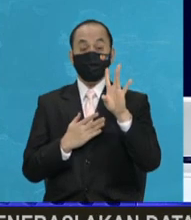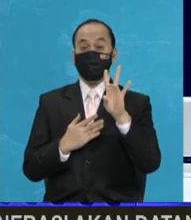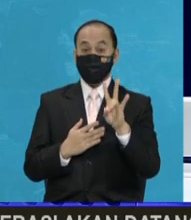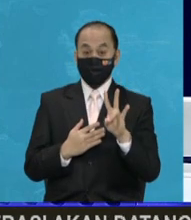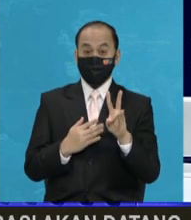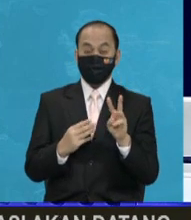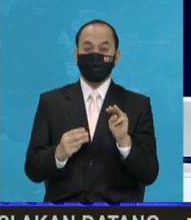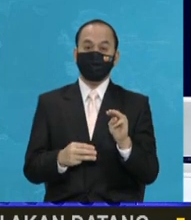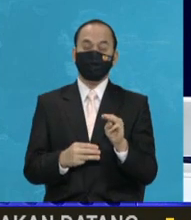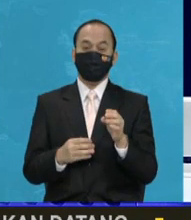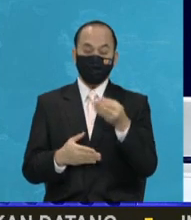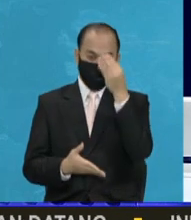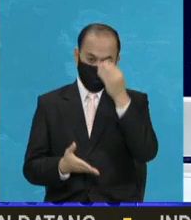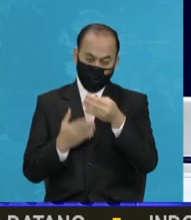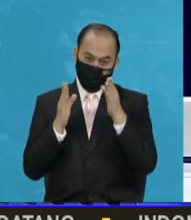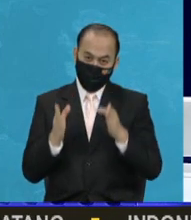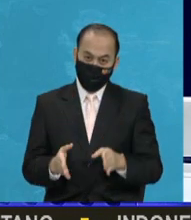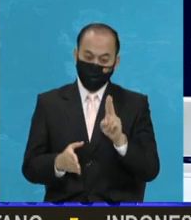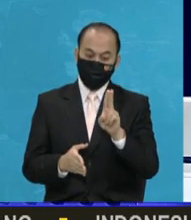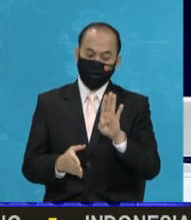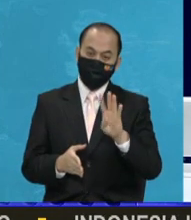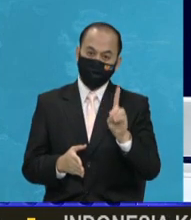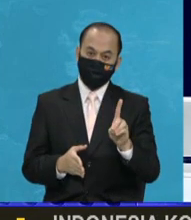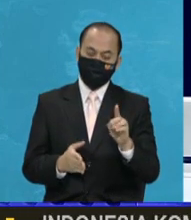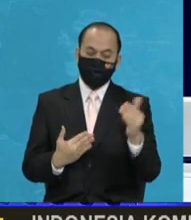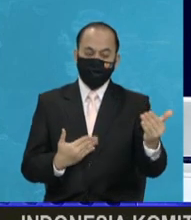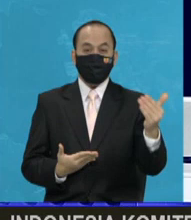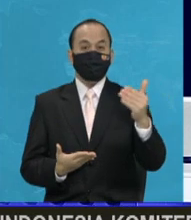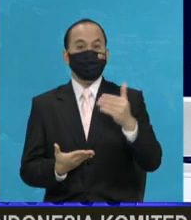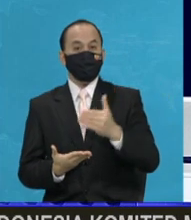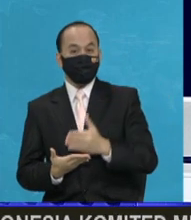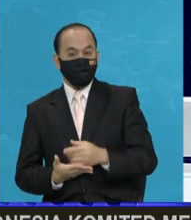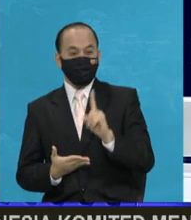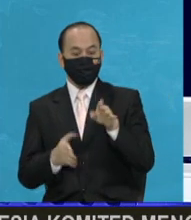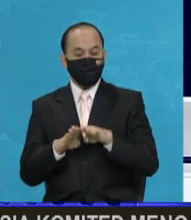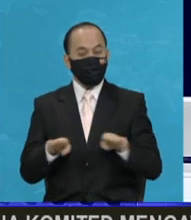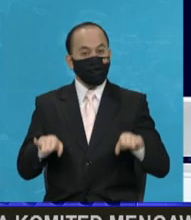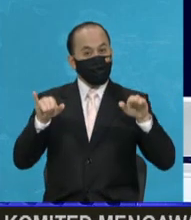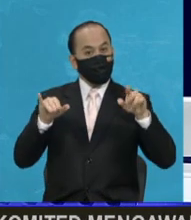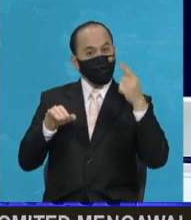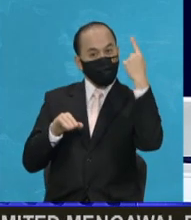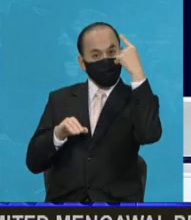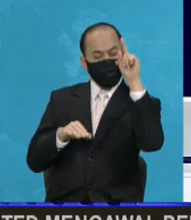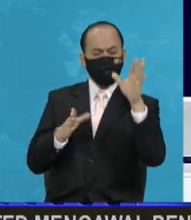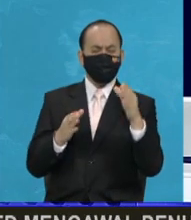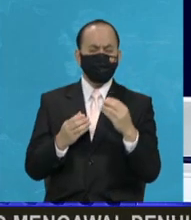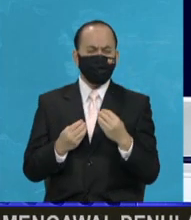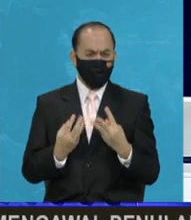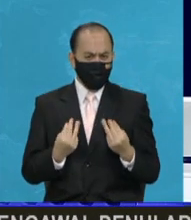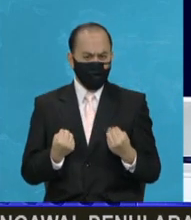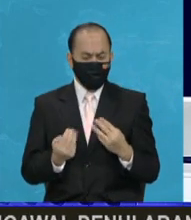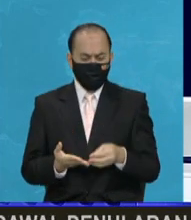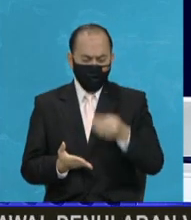dan mahasiswi Universiti Brunei Darussalam tampil dengan menyediakan satu platform bagi orang yang ingin mempelajari